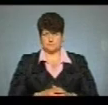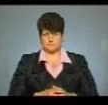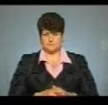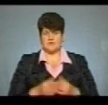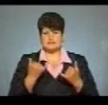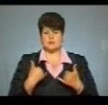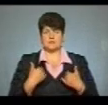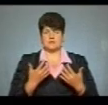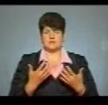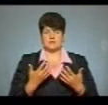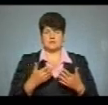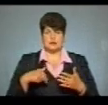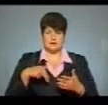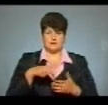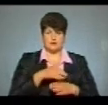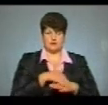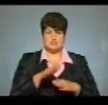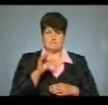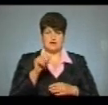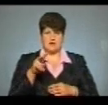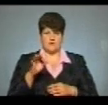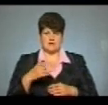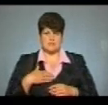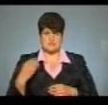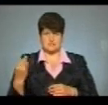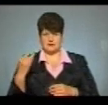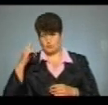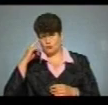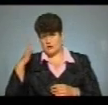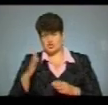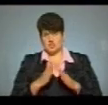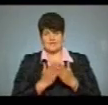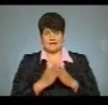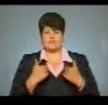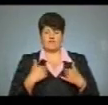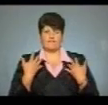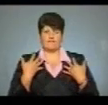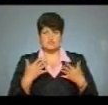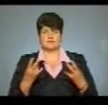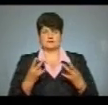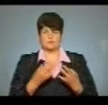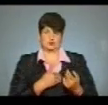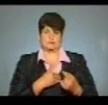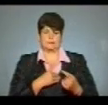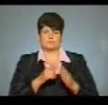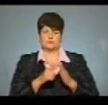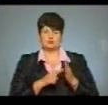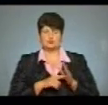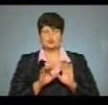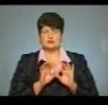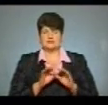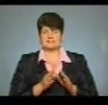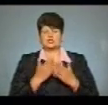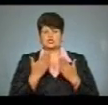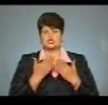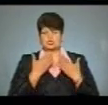Зараз ми прямуємо на вулицю Валову. З нами найцікавіші, найпопулярніші книги, і нам вже не терпиться поділитися з ними з читачами